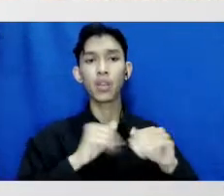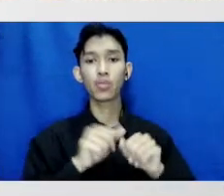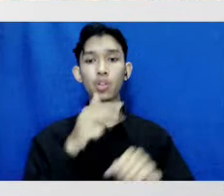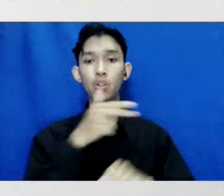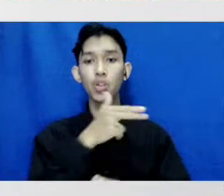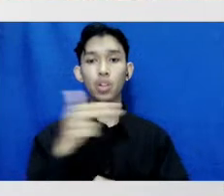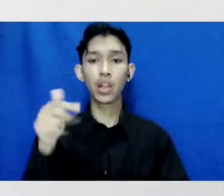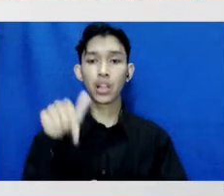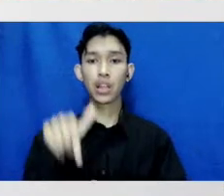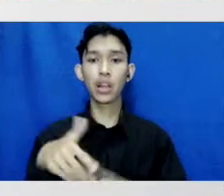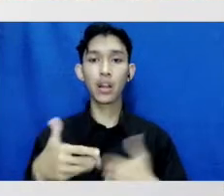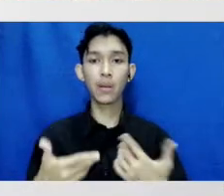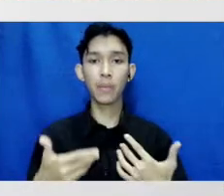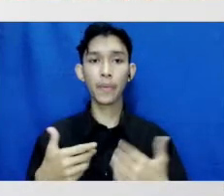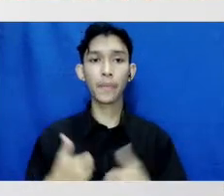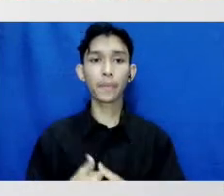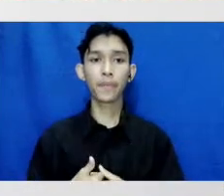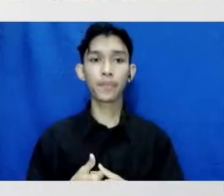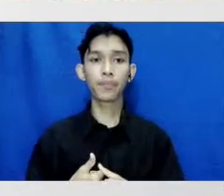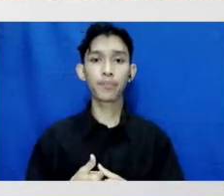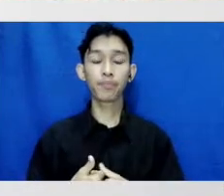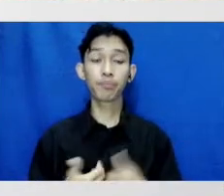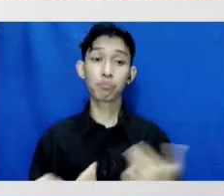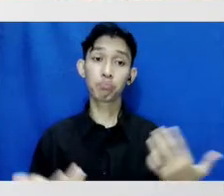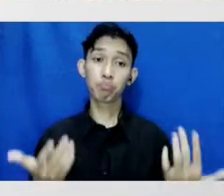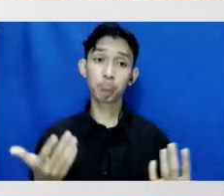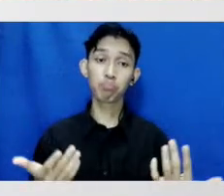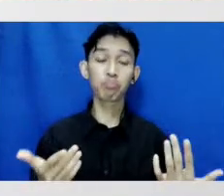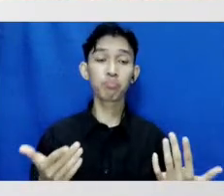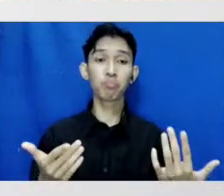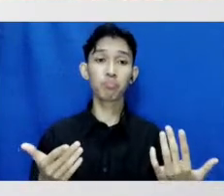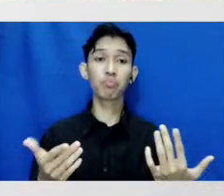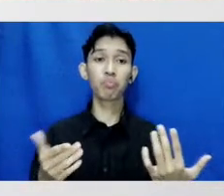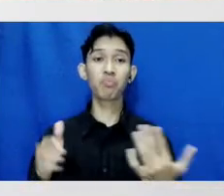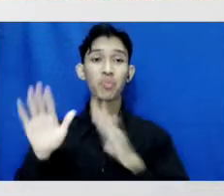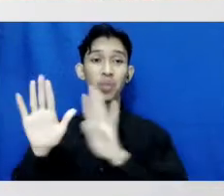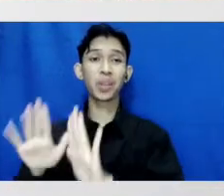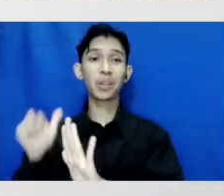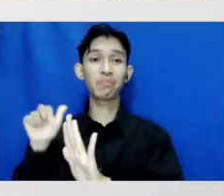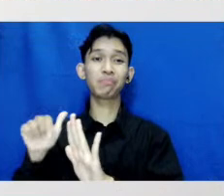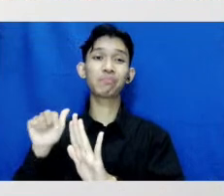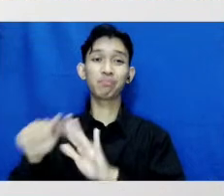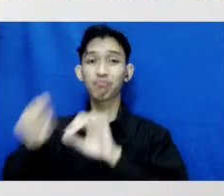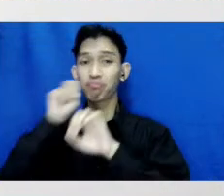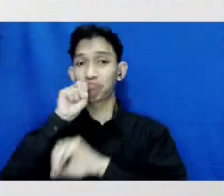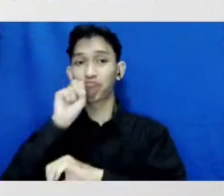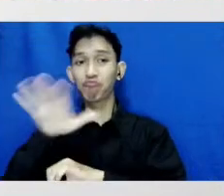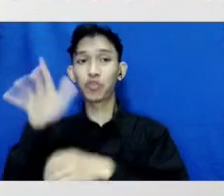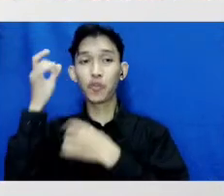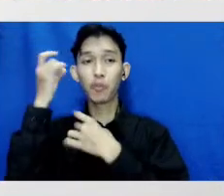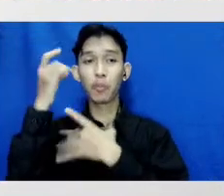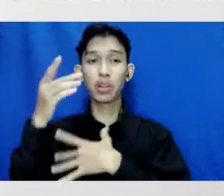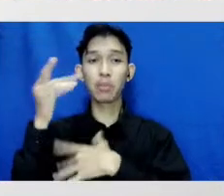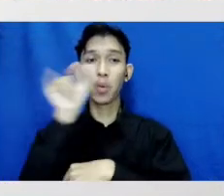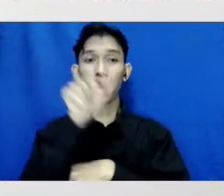adalah boro-boro platform tersebut menginformasikan kepada penggunanya,